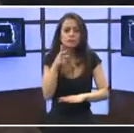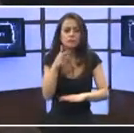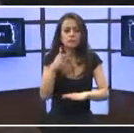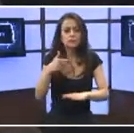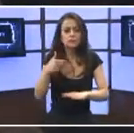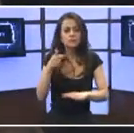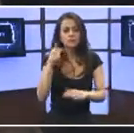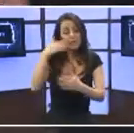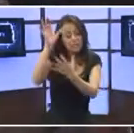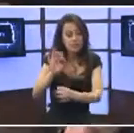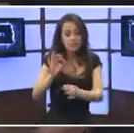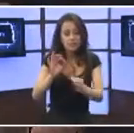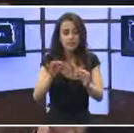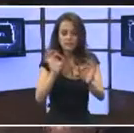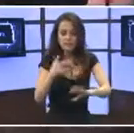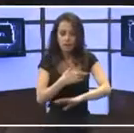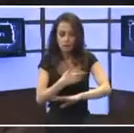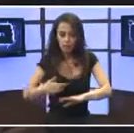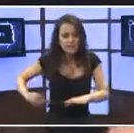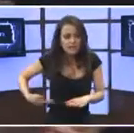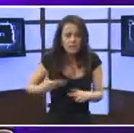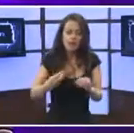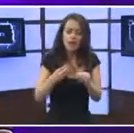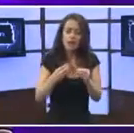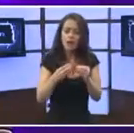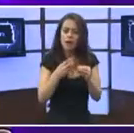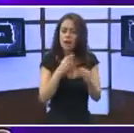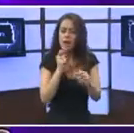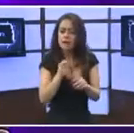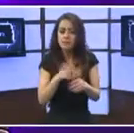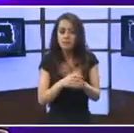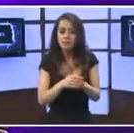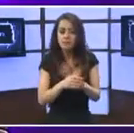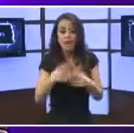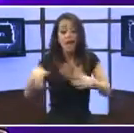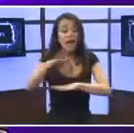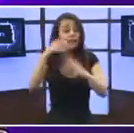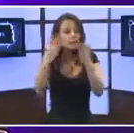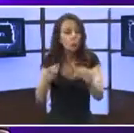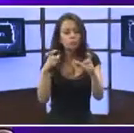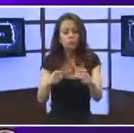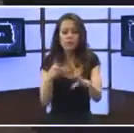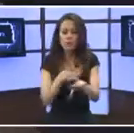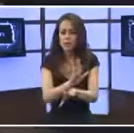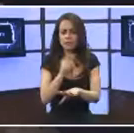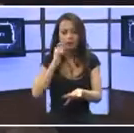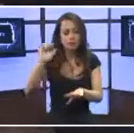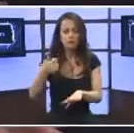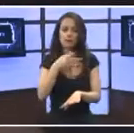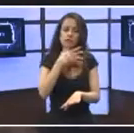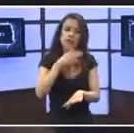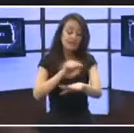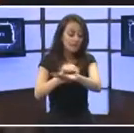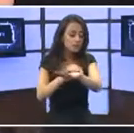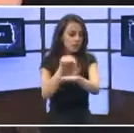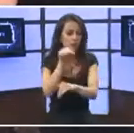Siz çok büyük hizmetlere... Hep beraber. Çok... Hayır sizin de sizin de. Biz her zaman yani herkes olduğu yerin gerçekten kıymetini bildiği sürece